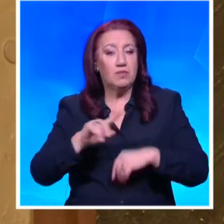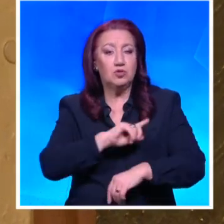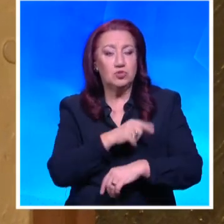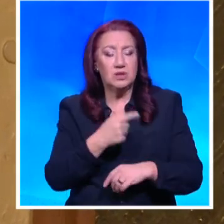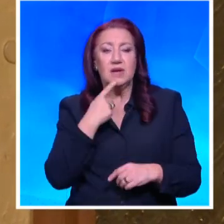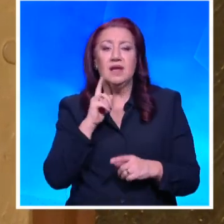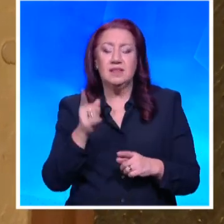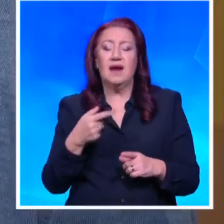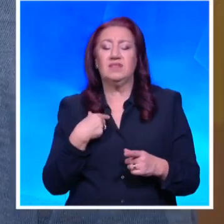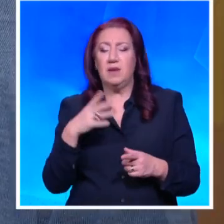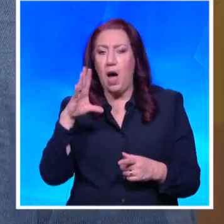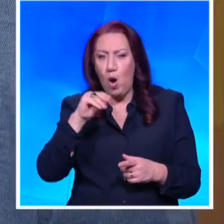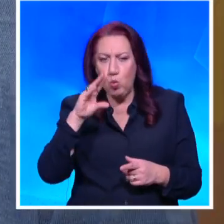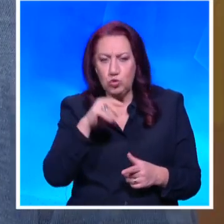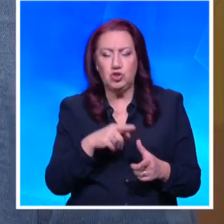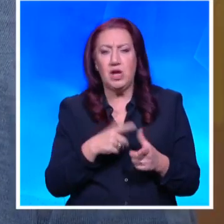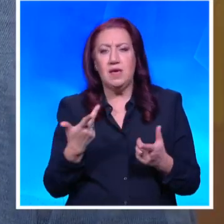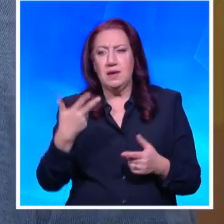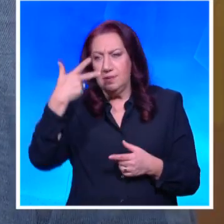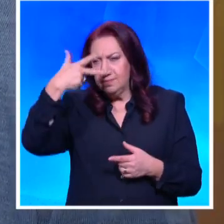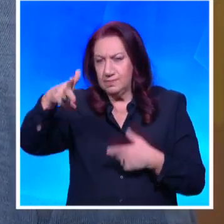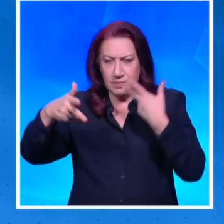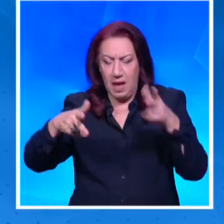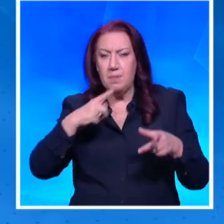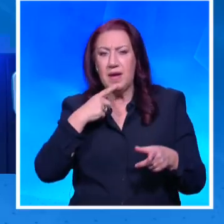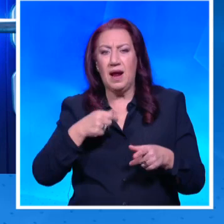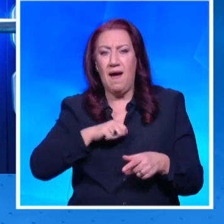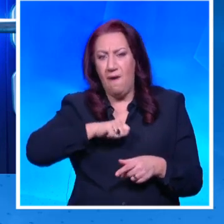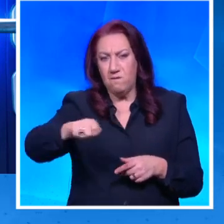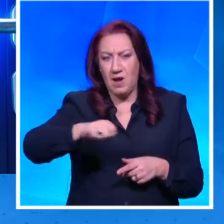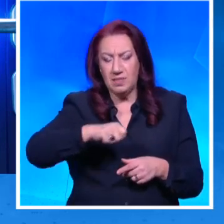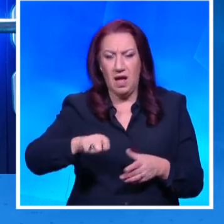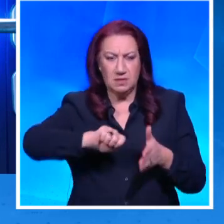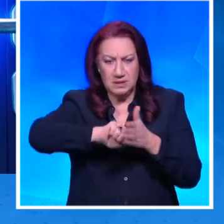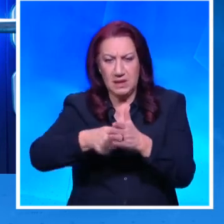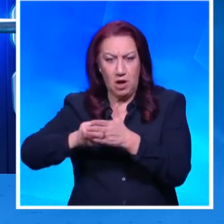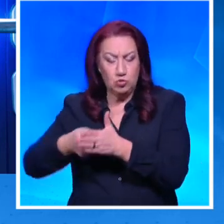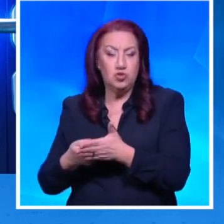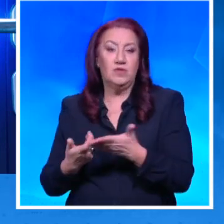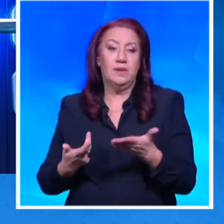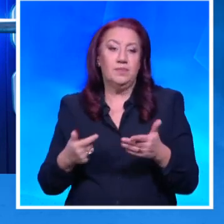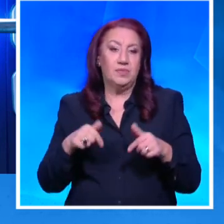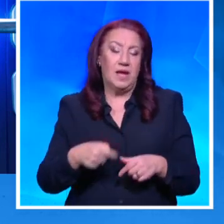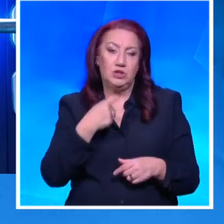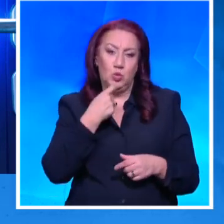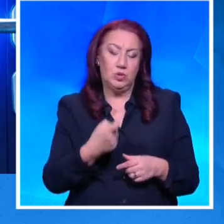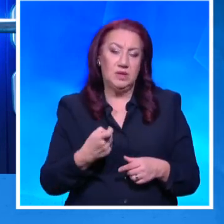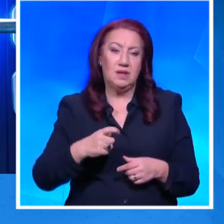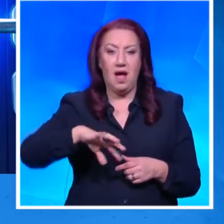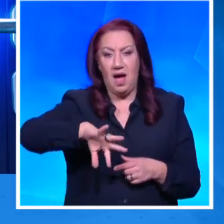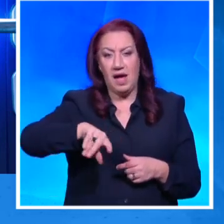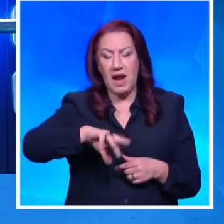периметрова охрана, дали куче, врати, хубаво е да са заключени. Все пак през тази година кражбите са с около 3000